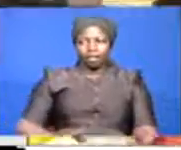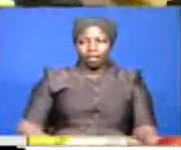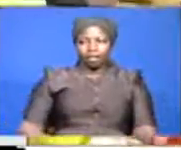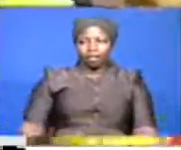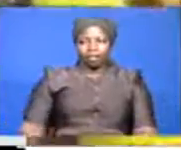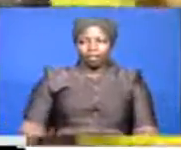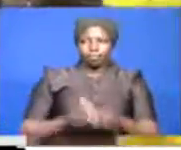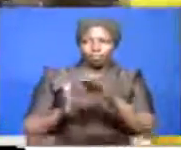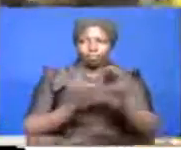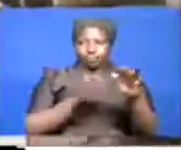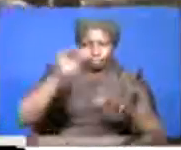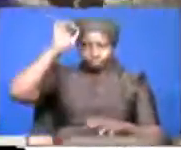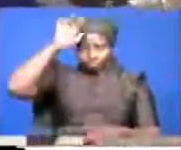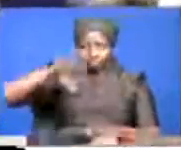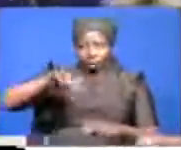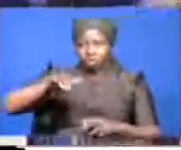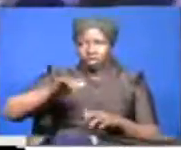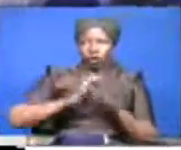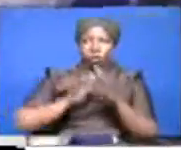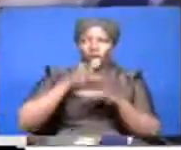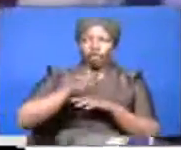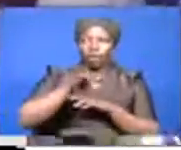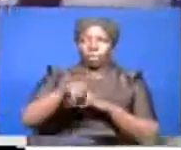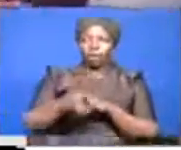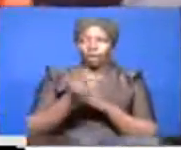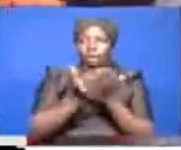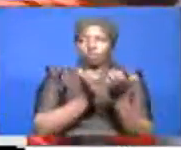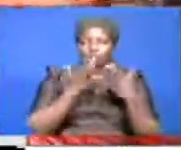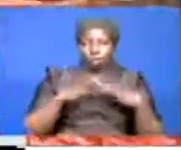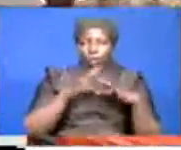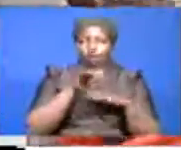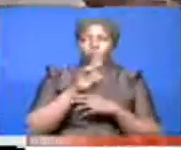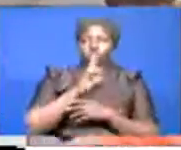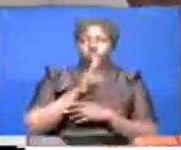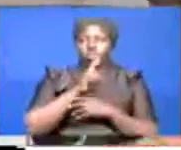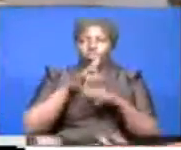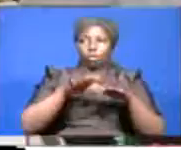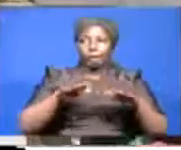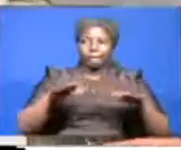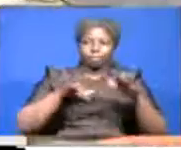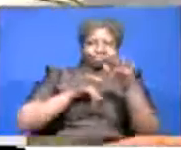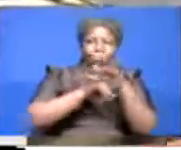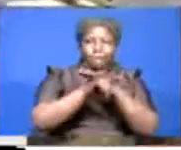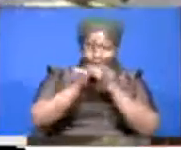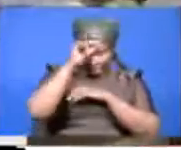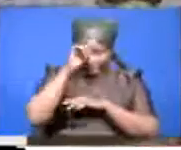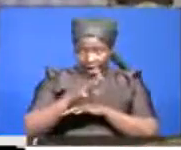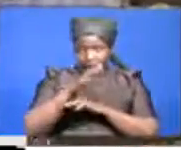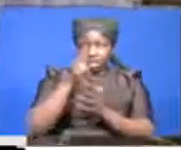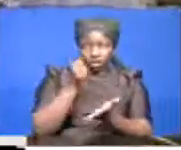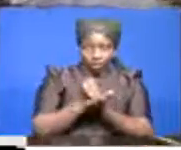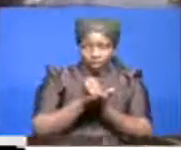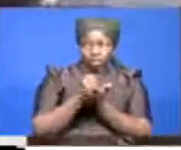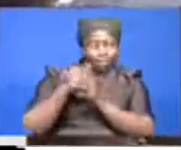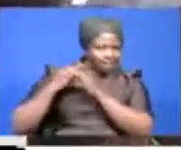Katika kaunti ya Kiambu, zaidi ya wafanyabiashara 1000 kutoka soko la Ruiru waliingia kwa mabavu katika afisi ya gavana Kimani wa Matangi